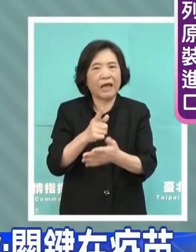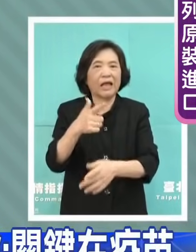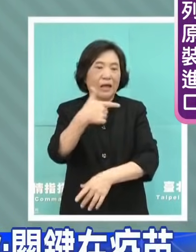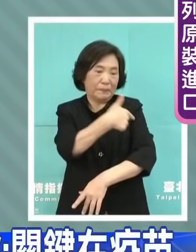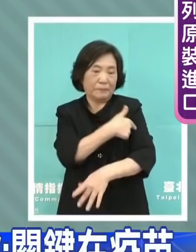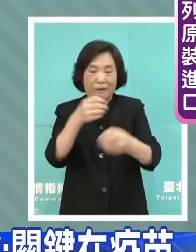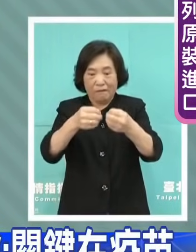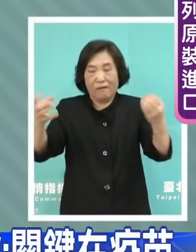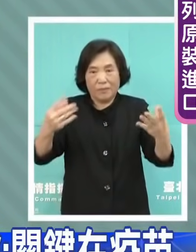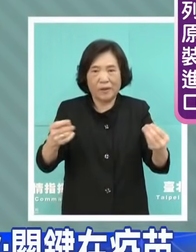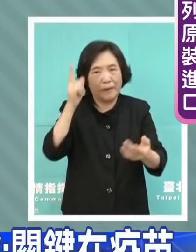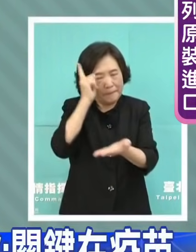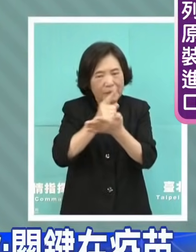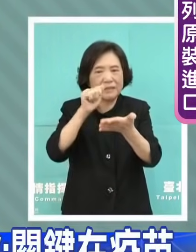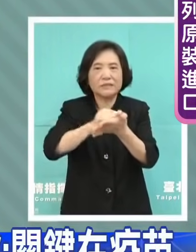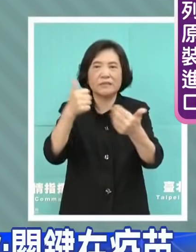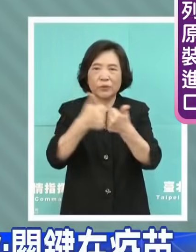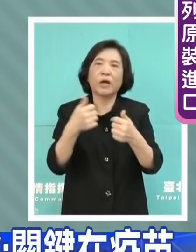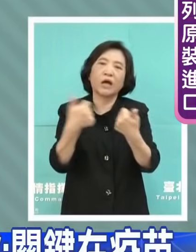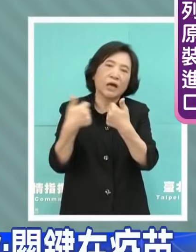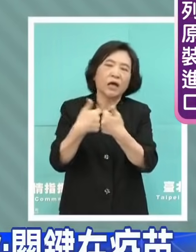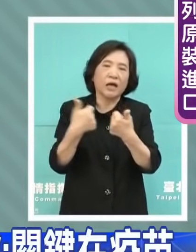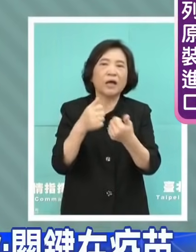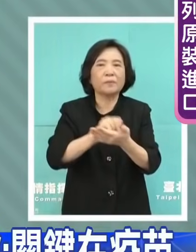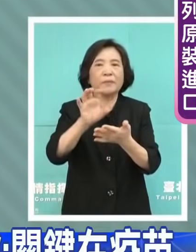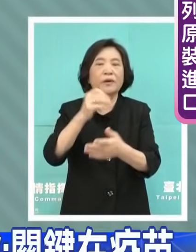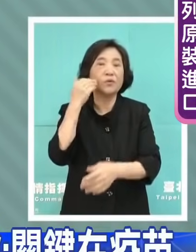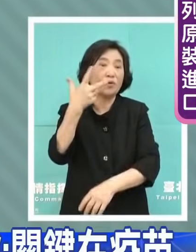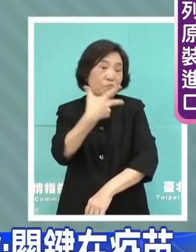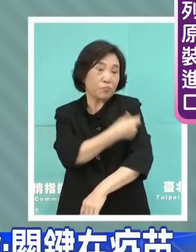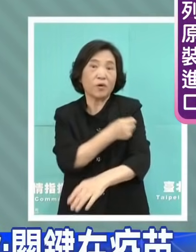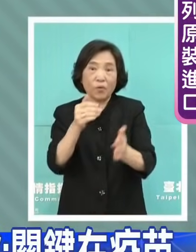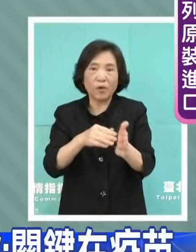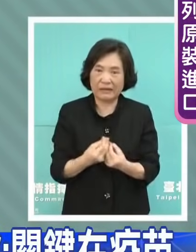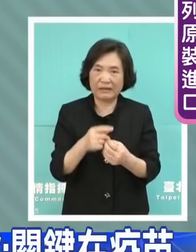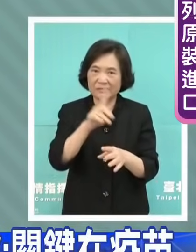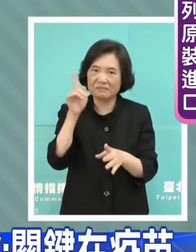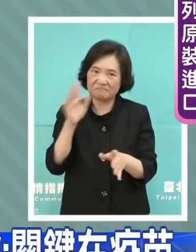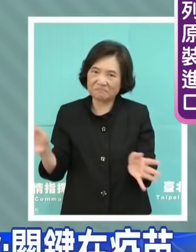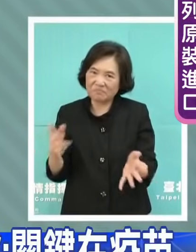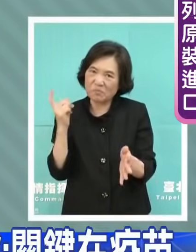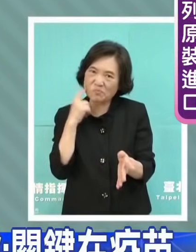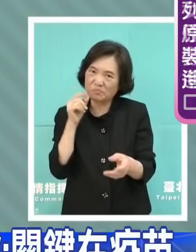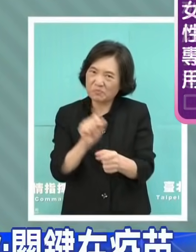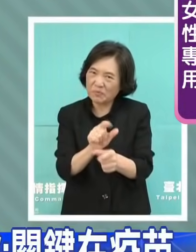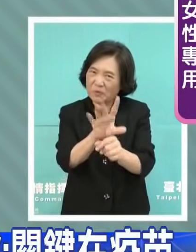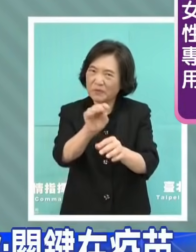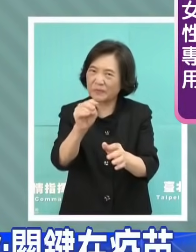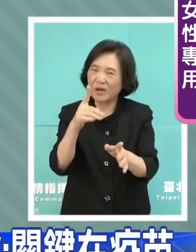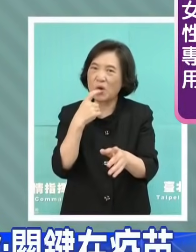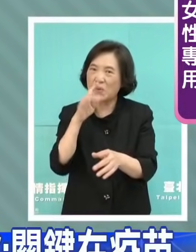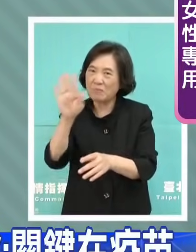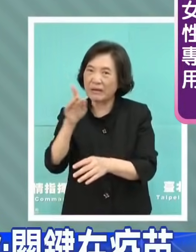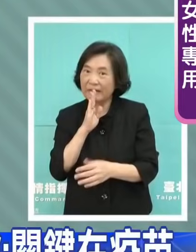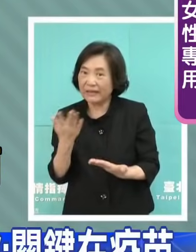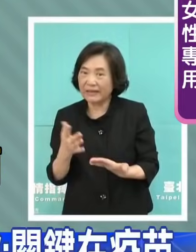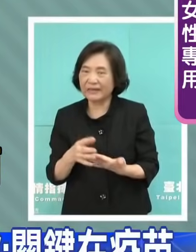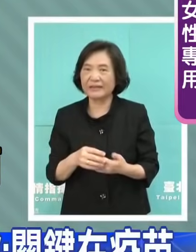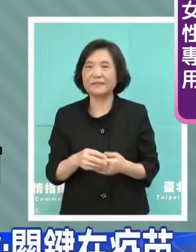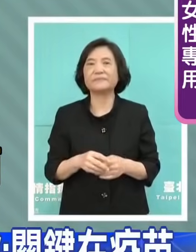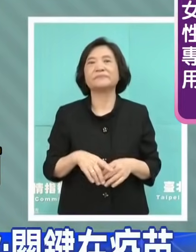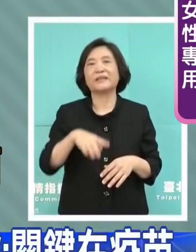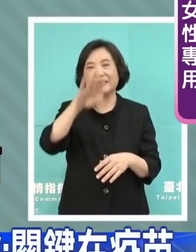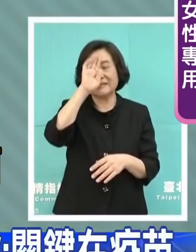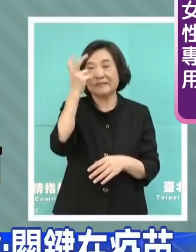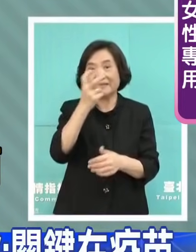每天记者会都要开的，是哦。其实疫苗打完，大家就不用开记者会了。其实，在机关署，你知道，如果